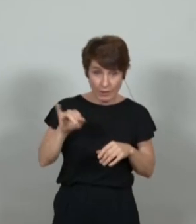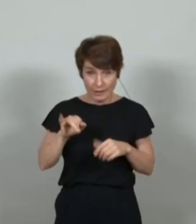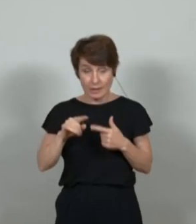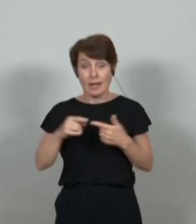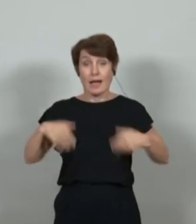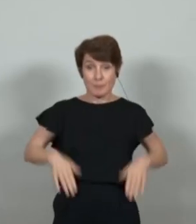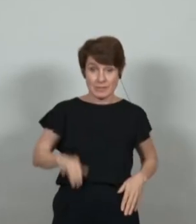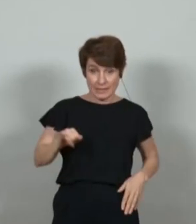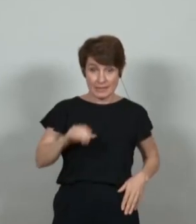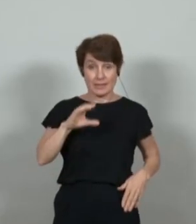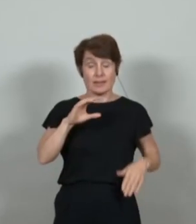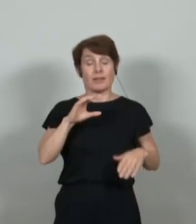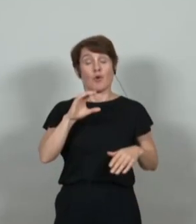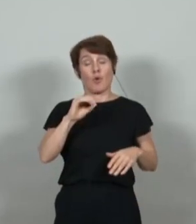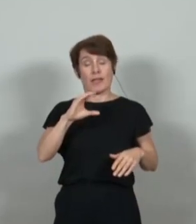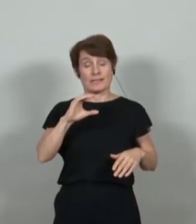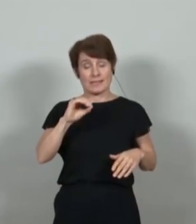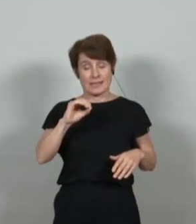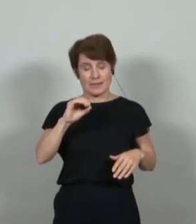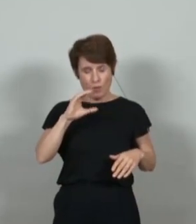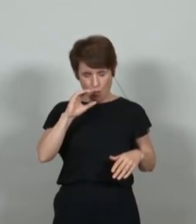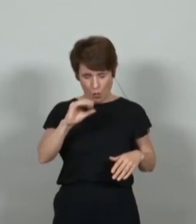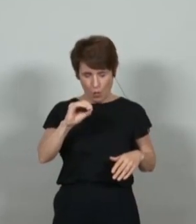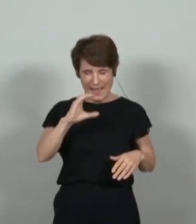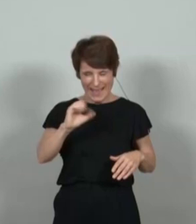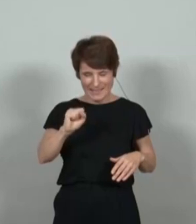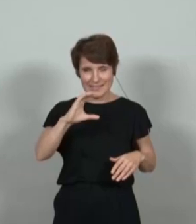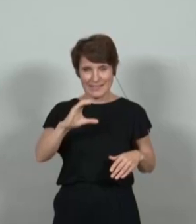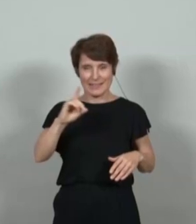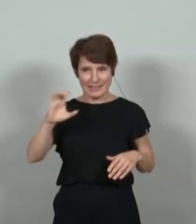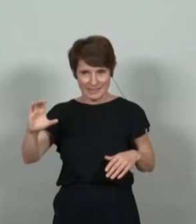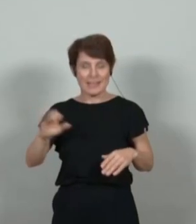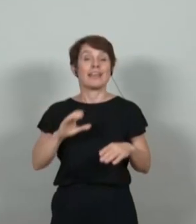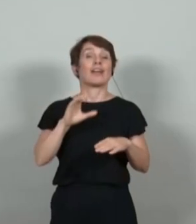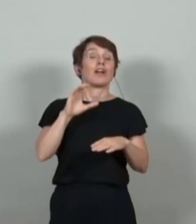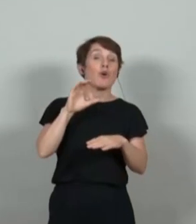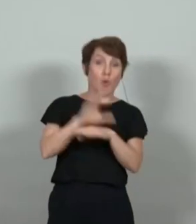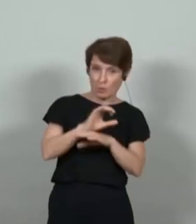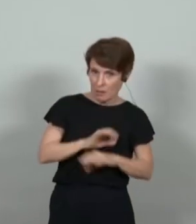au scddc qui vote contre qui veut pour